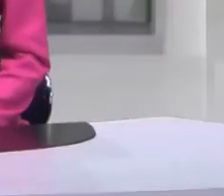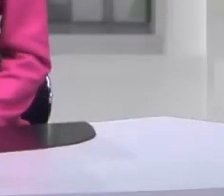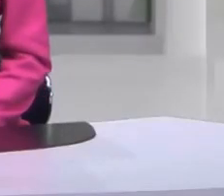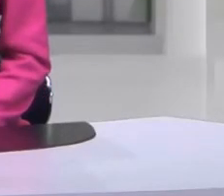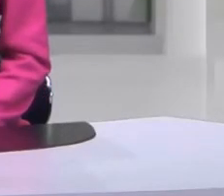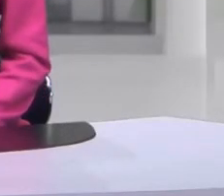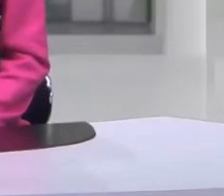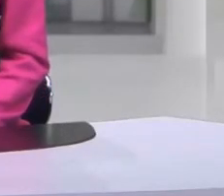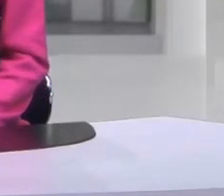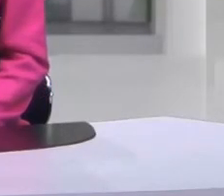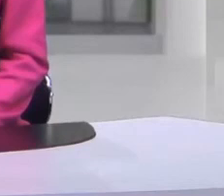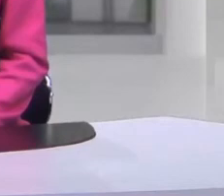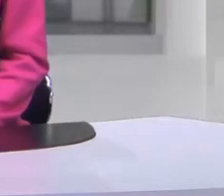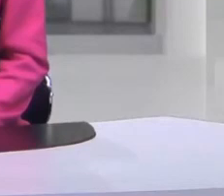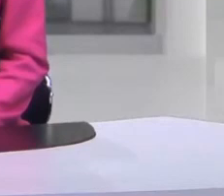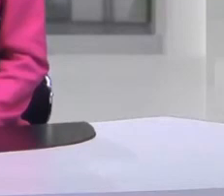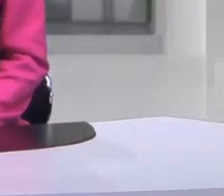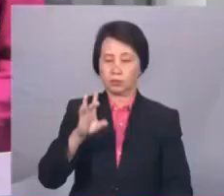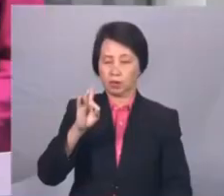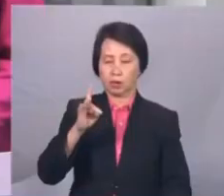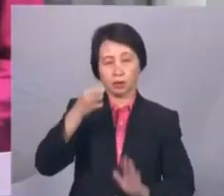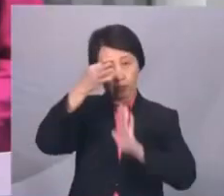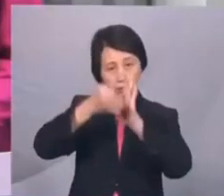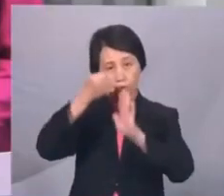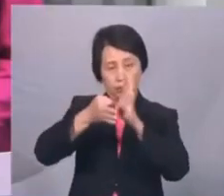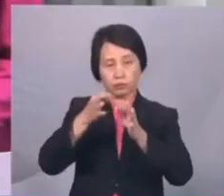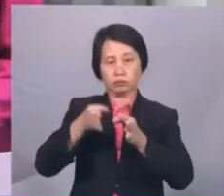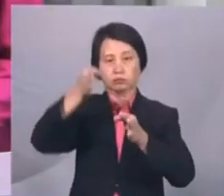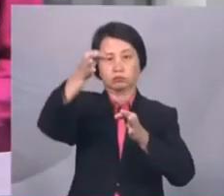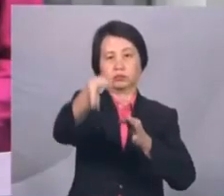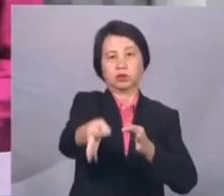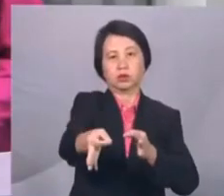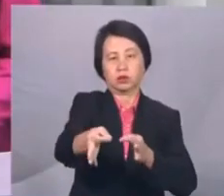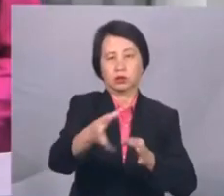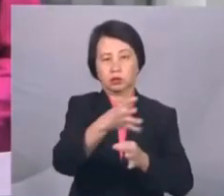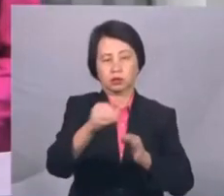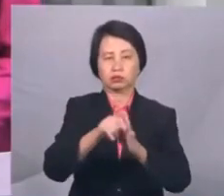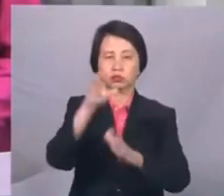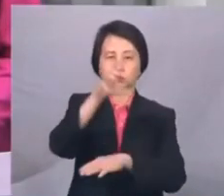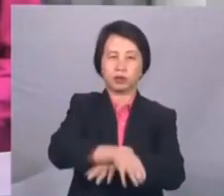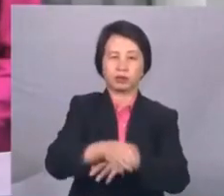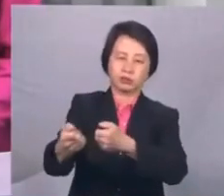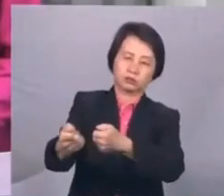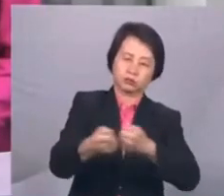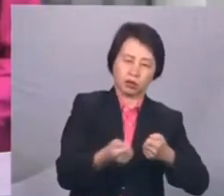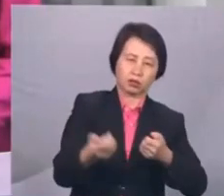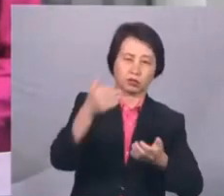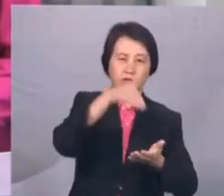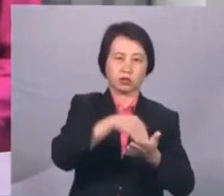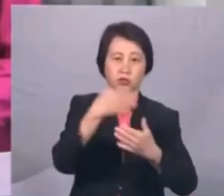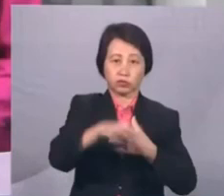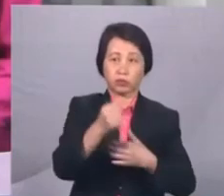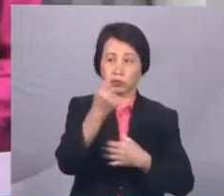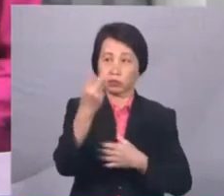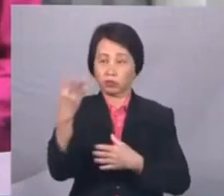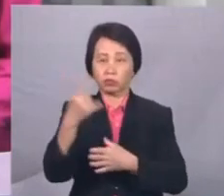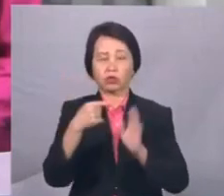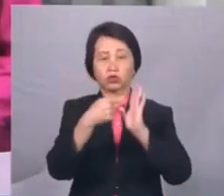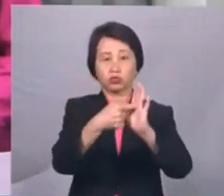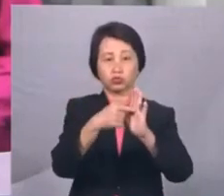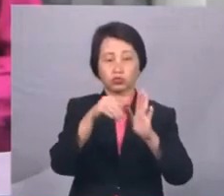dalam tempo sebulan kira-kira delapan film tempatan ditangguhkan tayangannya selain Kepaksa ditarik semula selepas beberapa hari